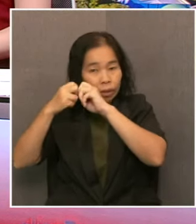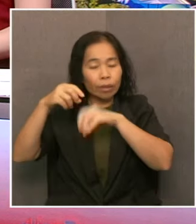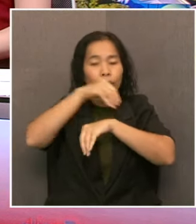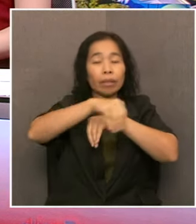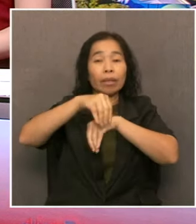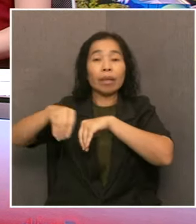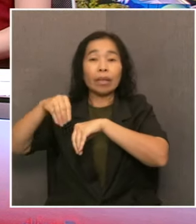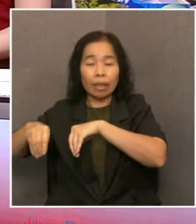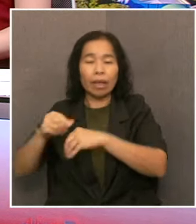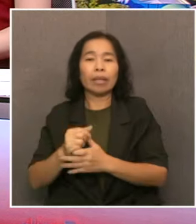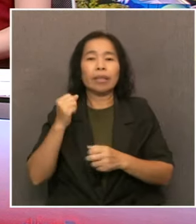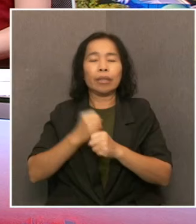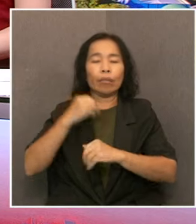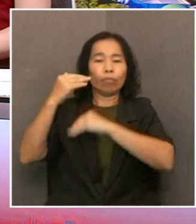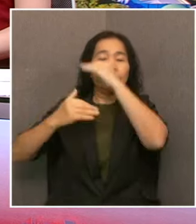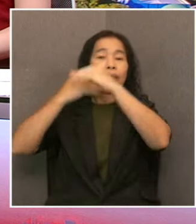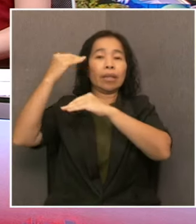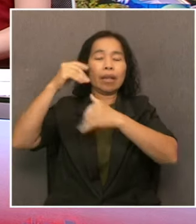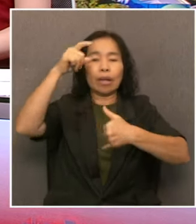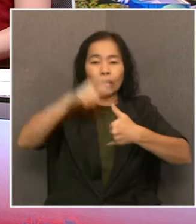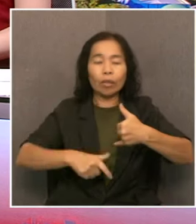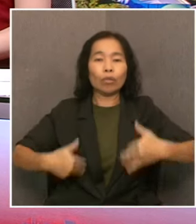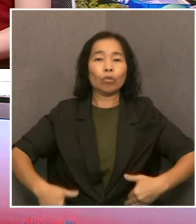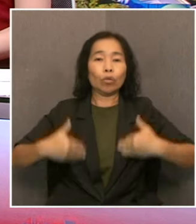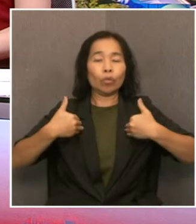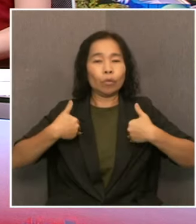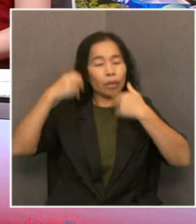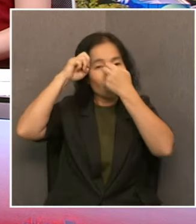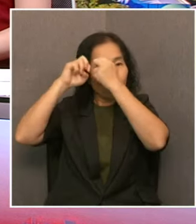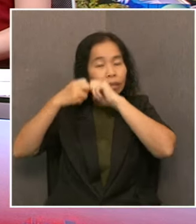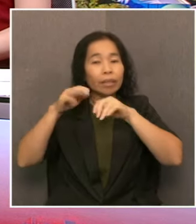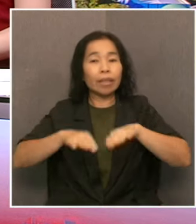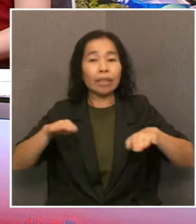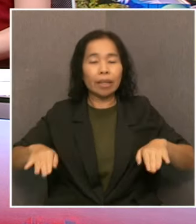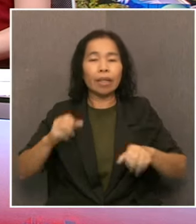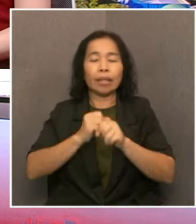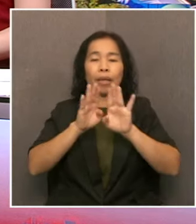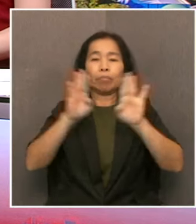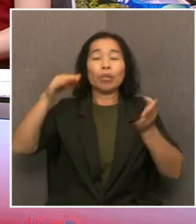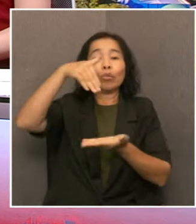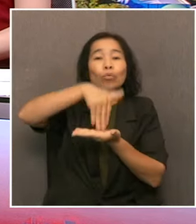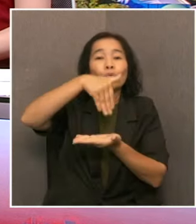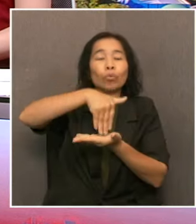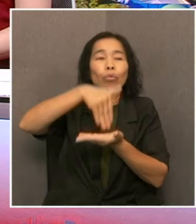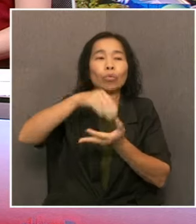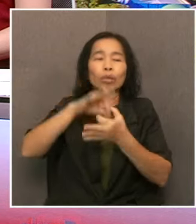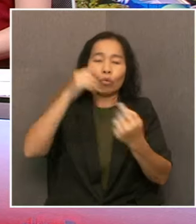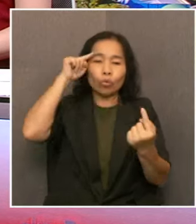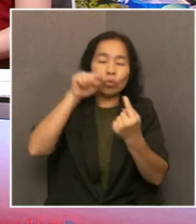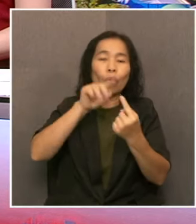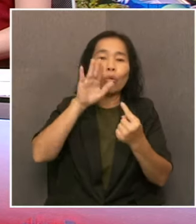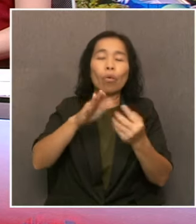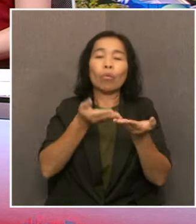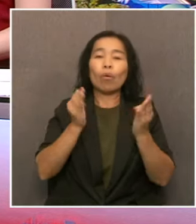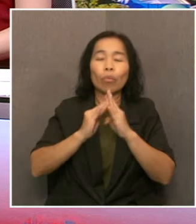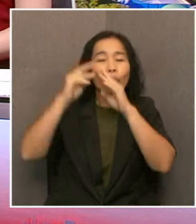บร่มยกระดบสักยภาพ และคุภาพชีวิตบคคลออรทิสติกด้วยการเปิดสเรีนรู้ Digital เพื่อบคคลอรทิสตกและครอบครัว